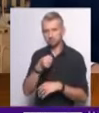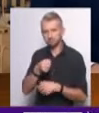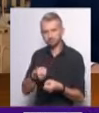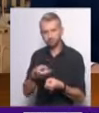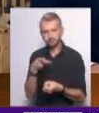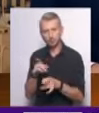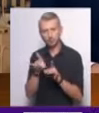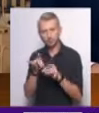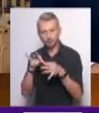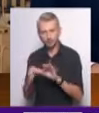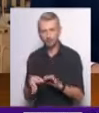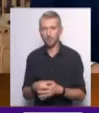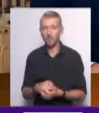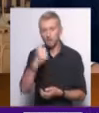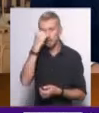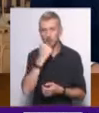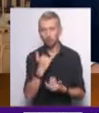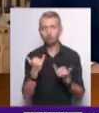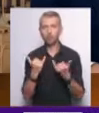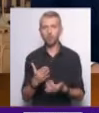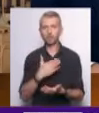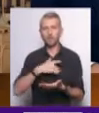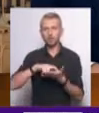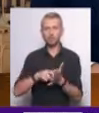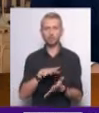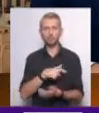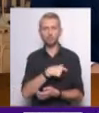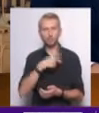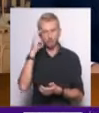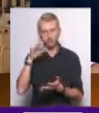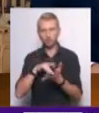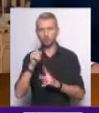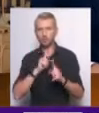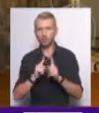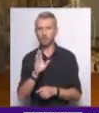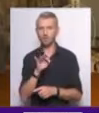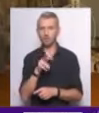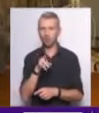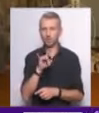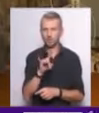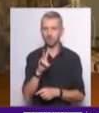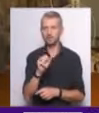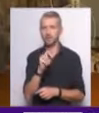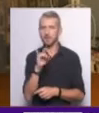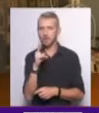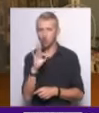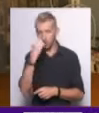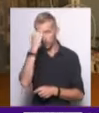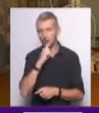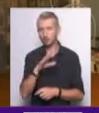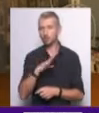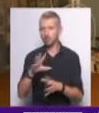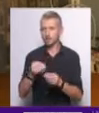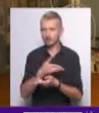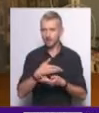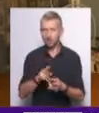всі нюанси. Дуже дякую за це. Нагадаю, що сьогодні в нашій студії був депутат Київської міської ради пан Володимир Назаренко. Вам дякую за те, що були з нами у